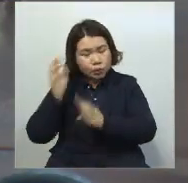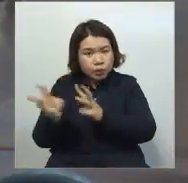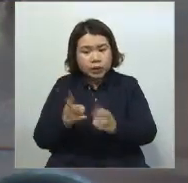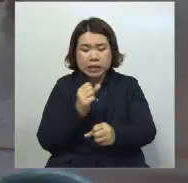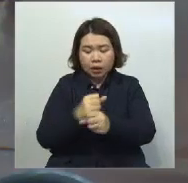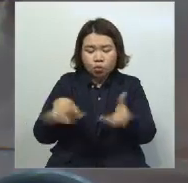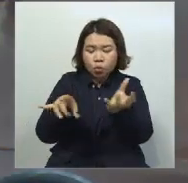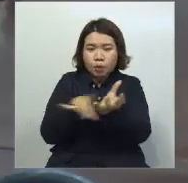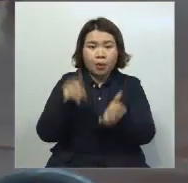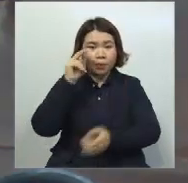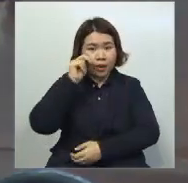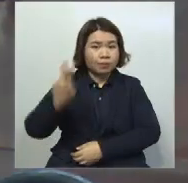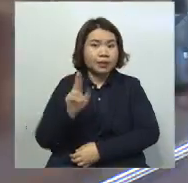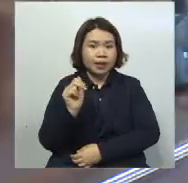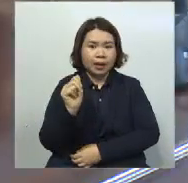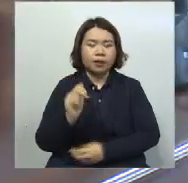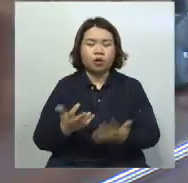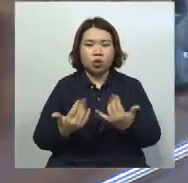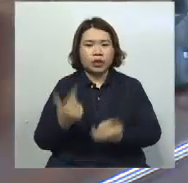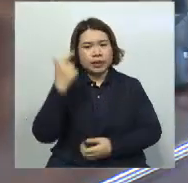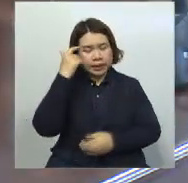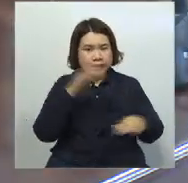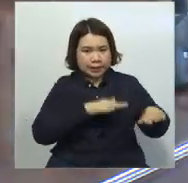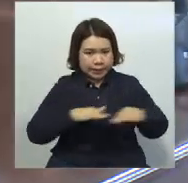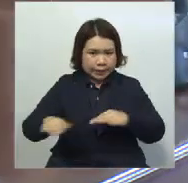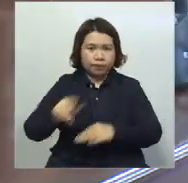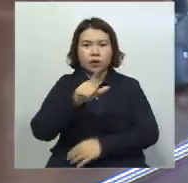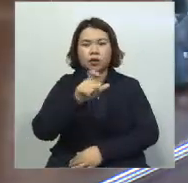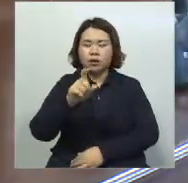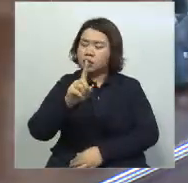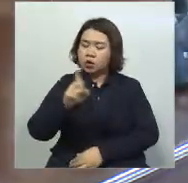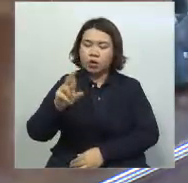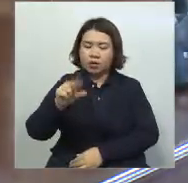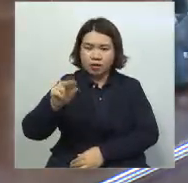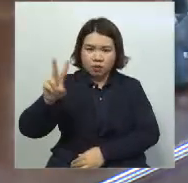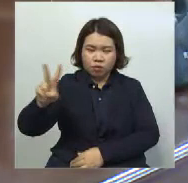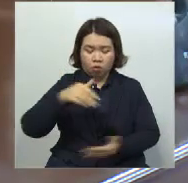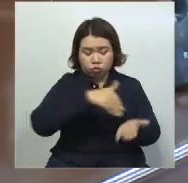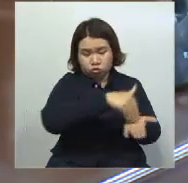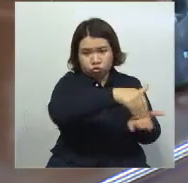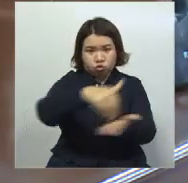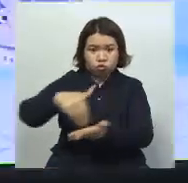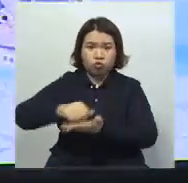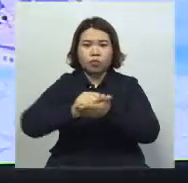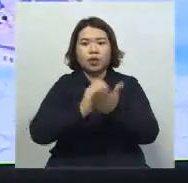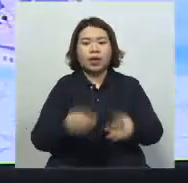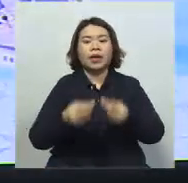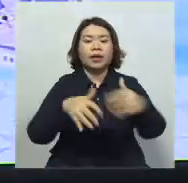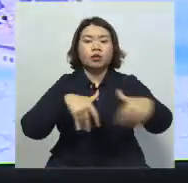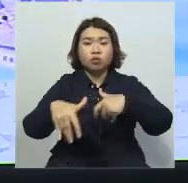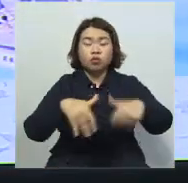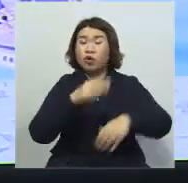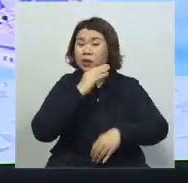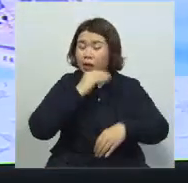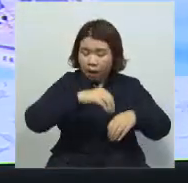ใช้งานค่ะนอกจากนี้ก็เตรียมจุดจ่ายน้ำถาวร132จุดเพื่อให้บริการน้ำสะอาดแก่ประชาชนในพื้นที่ขาด